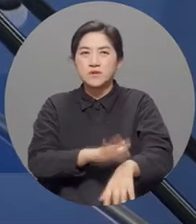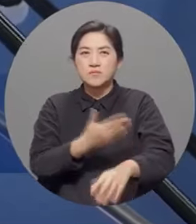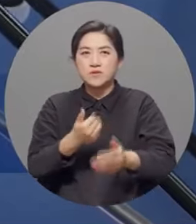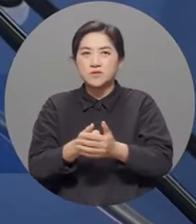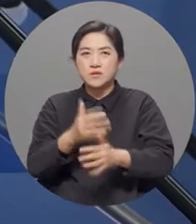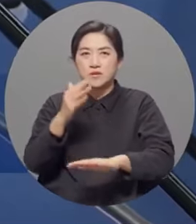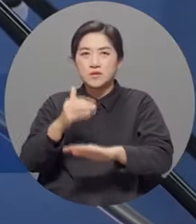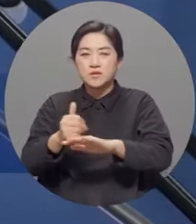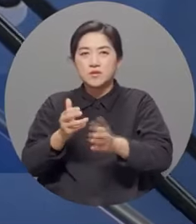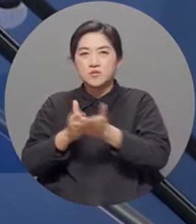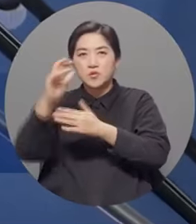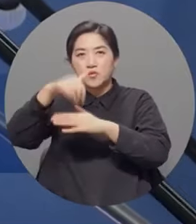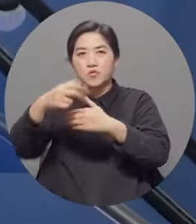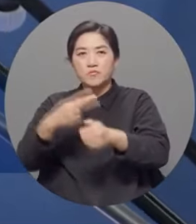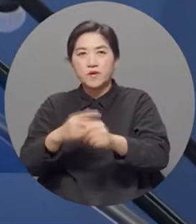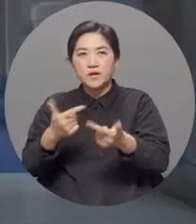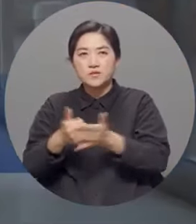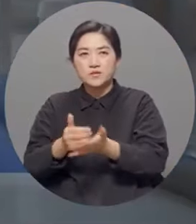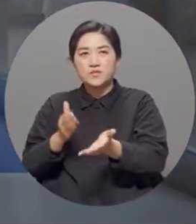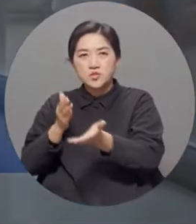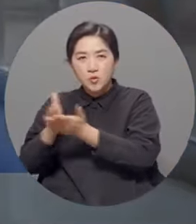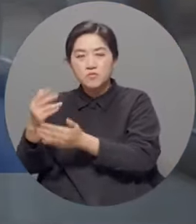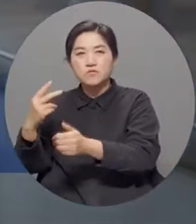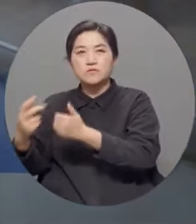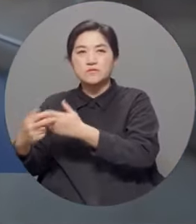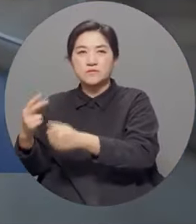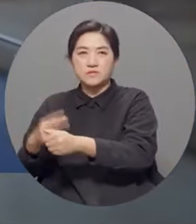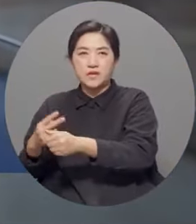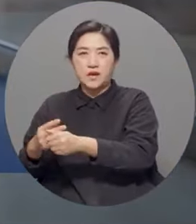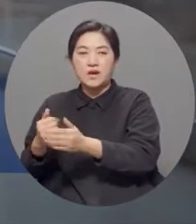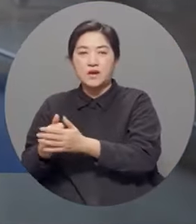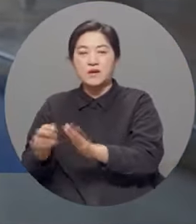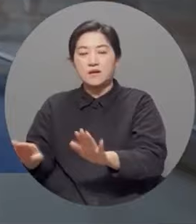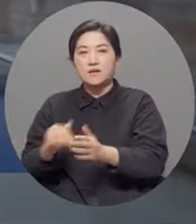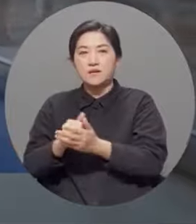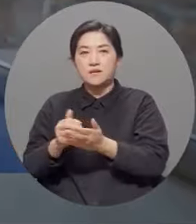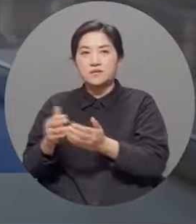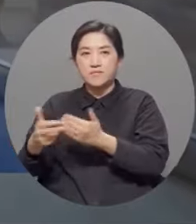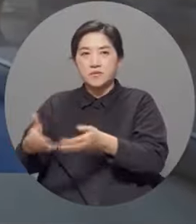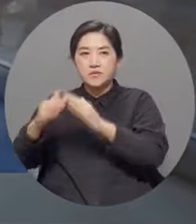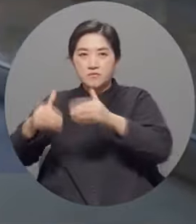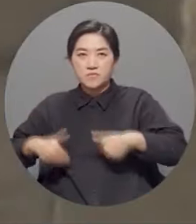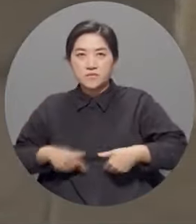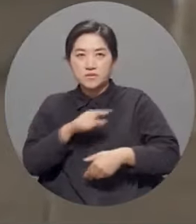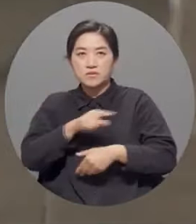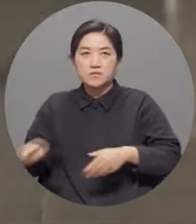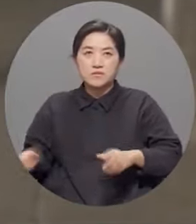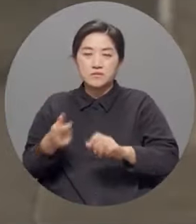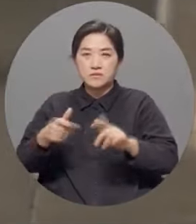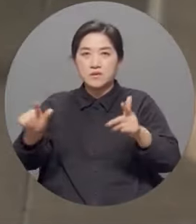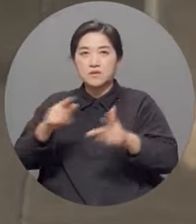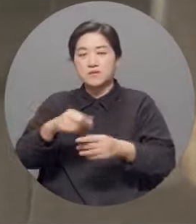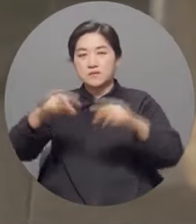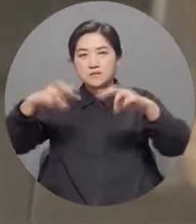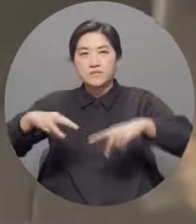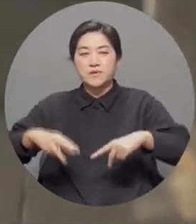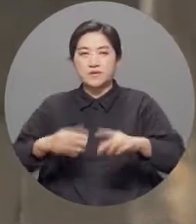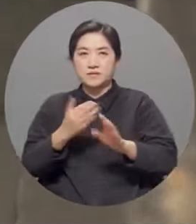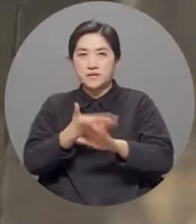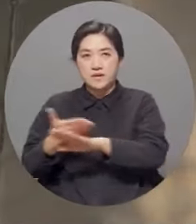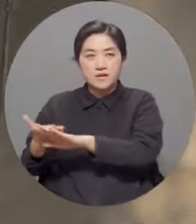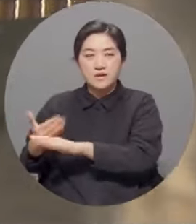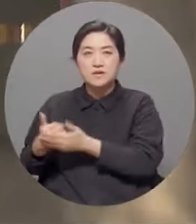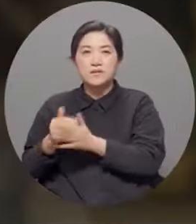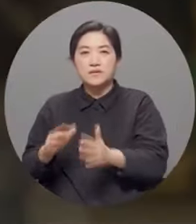의해서 움직이는 병원을 만들어야 되는데 전공의하고 전문의하고 인건비 차이는 한 세네 배 나겠죠. 의사들은 필수 지역